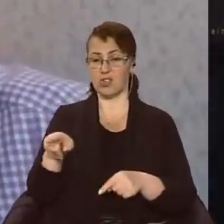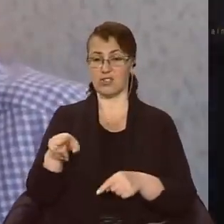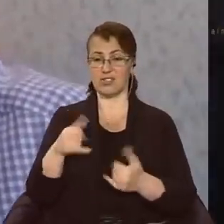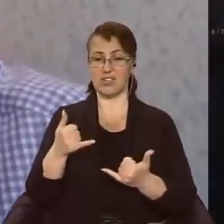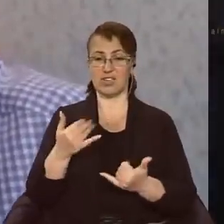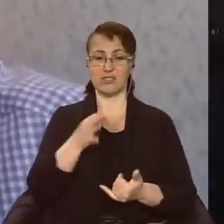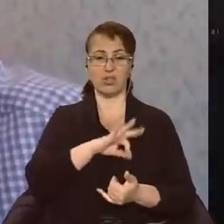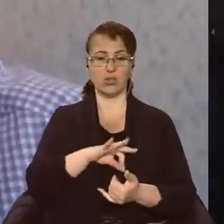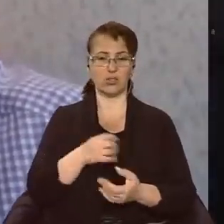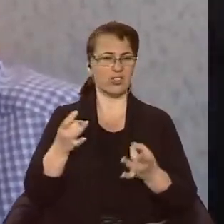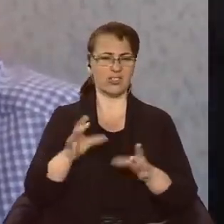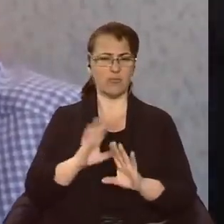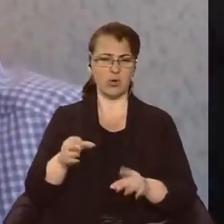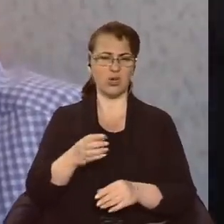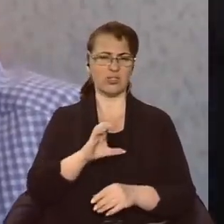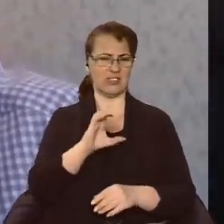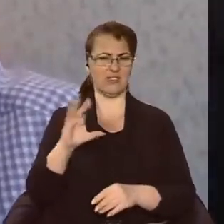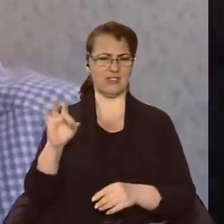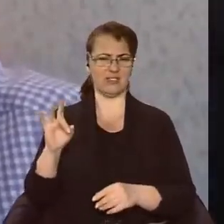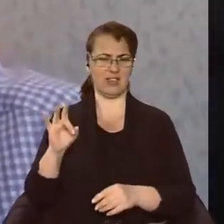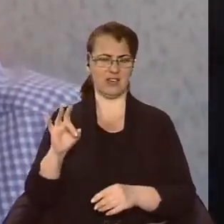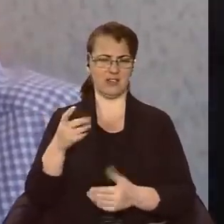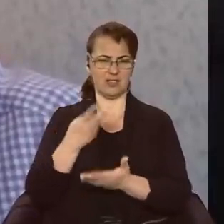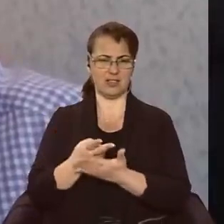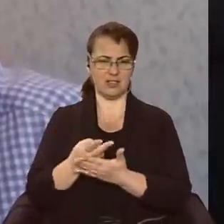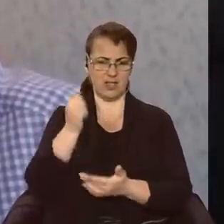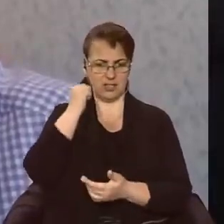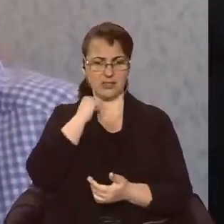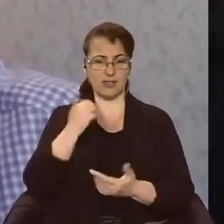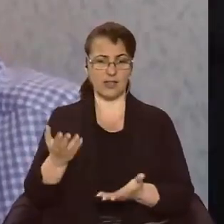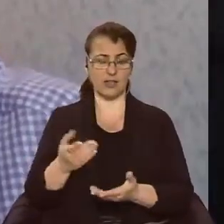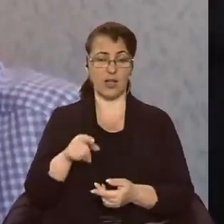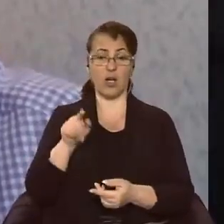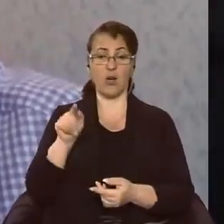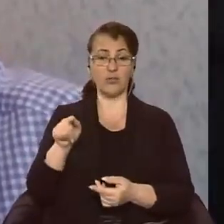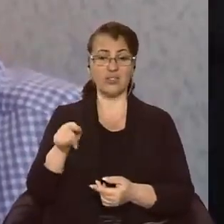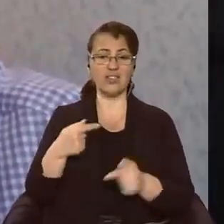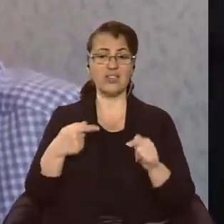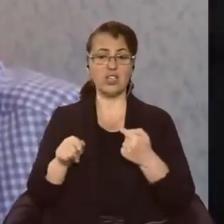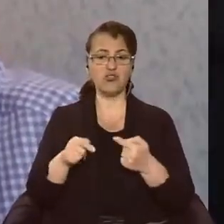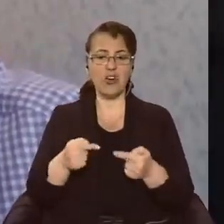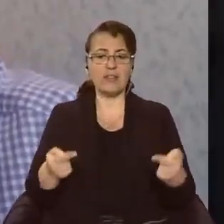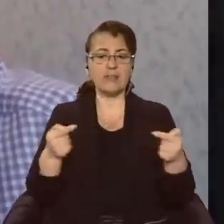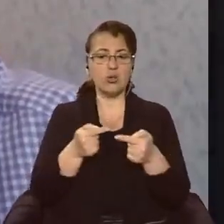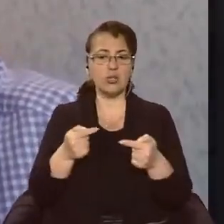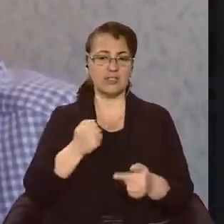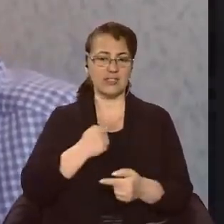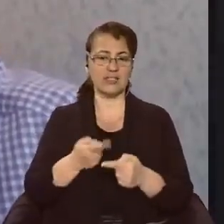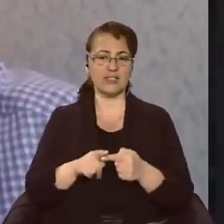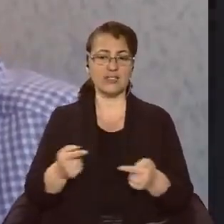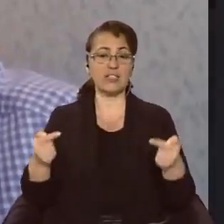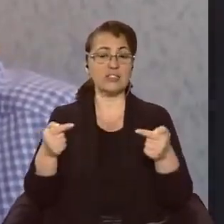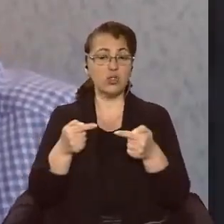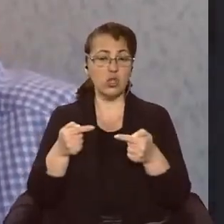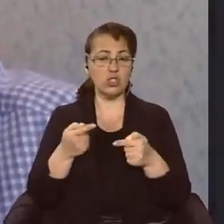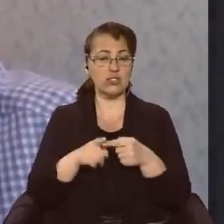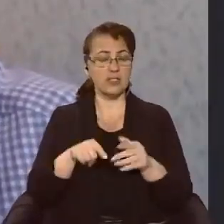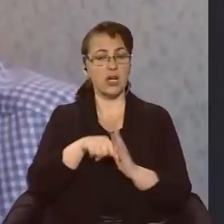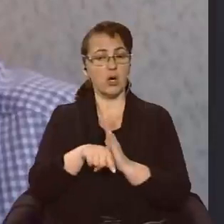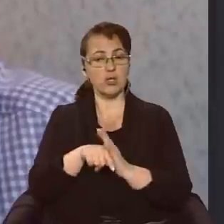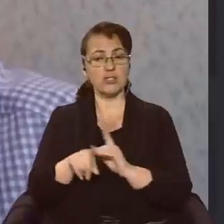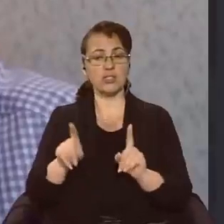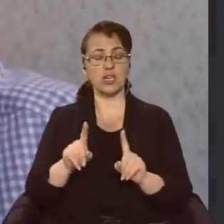вони не просто радянські, так, старі. В них зовсім інша точність. На жаль, ця точність, вона ще означає про